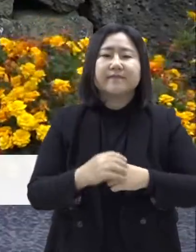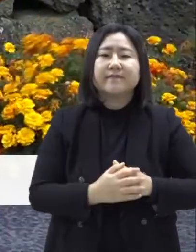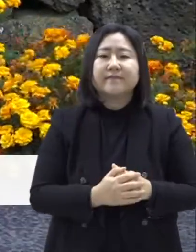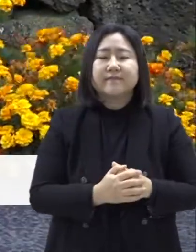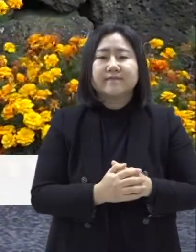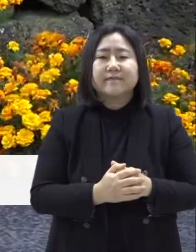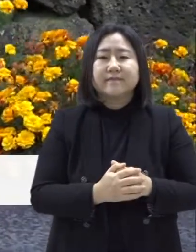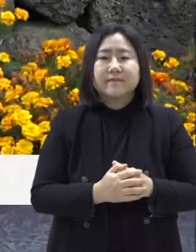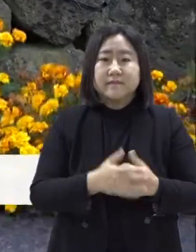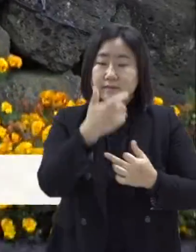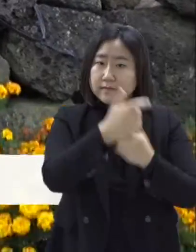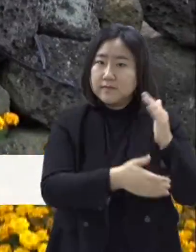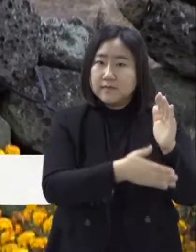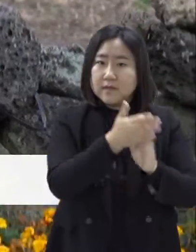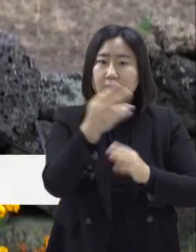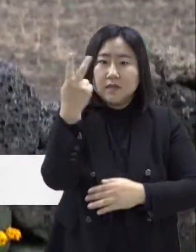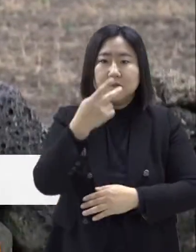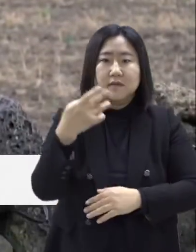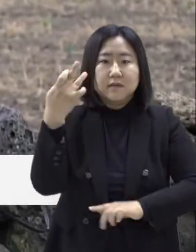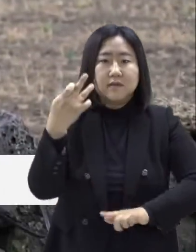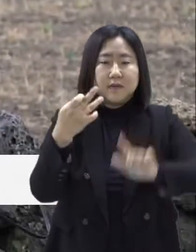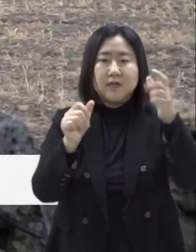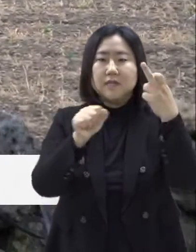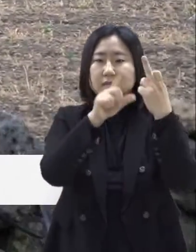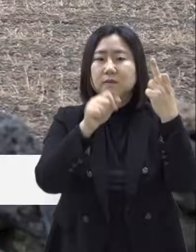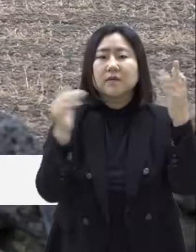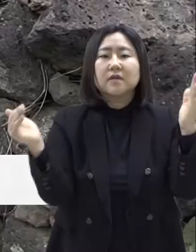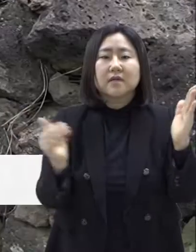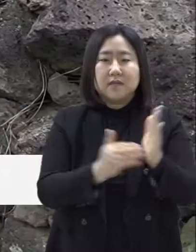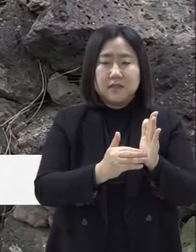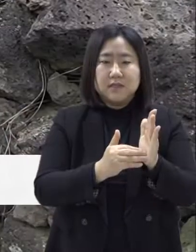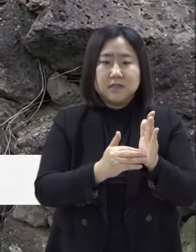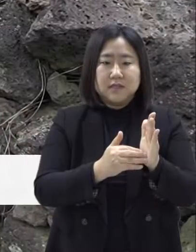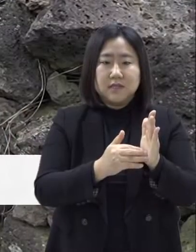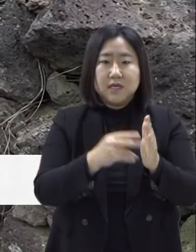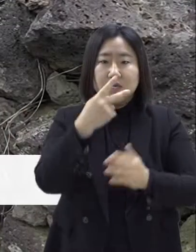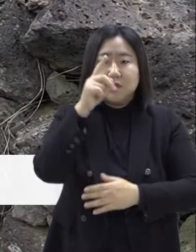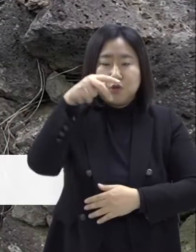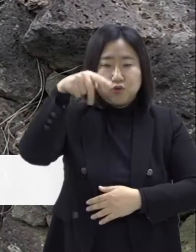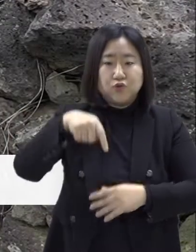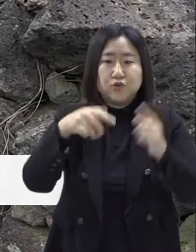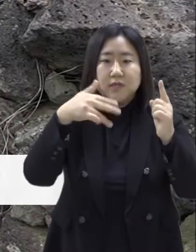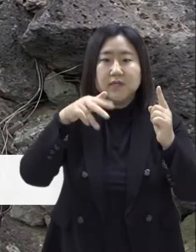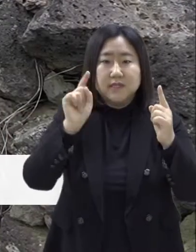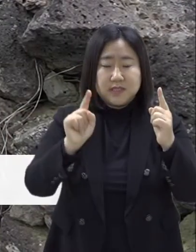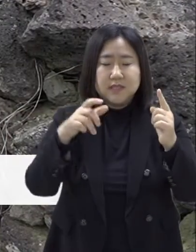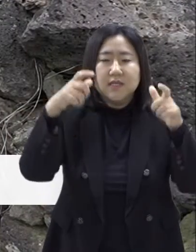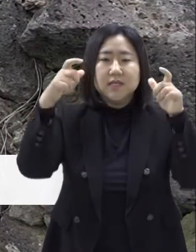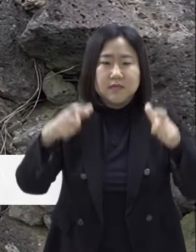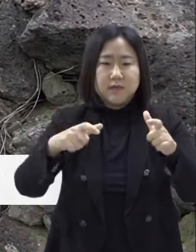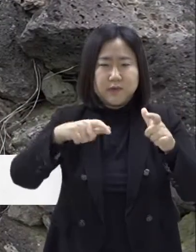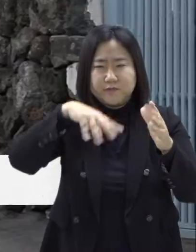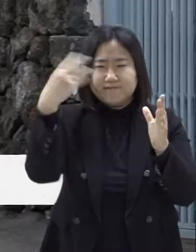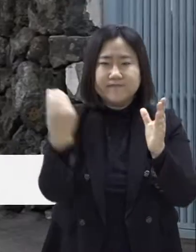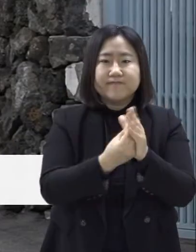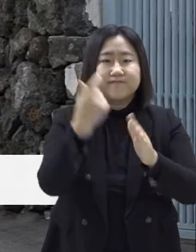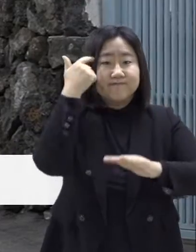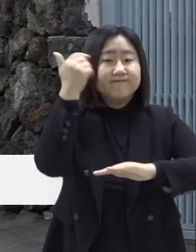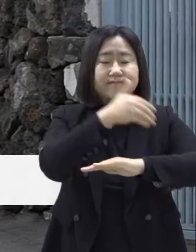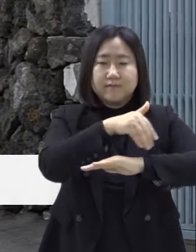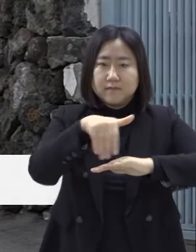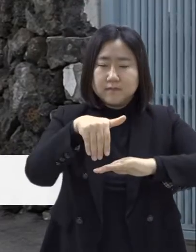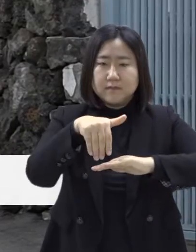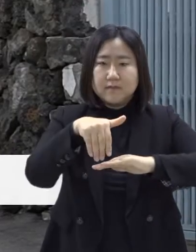사업입니다. 서귀포시는 2023년 12월까지 덕수 1차 지구 지적 재조사 사업을 마무리할